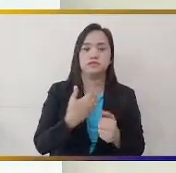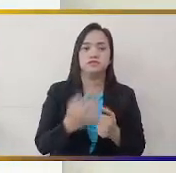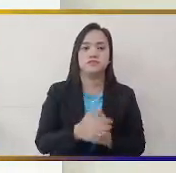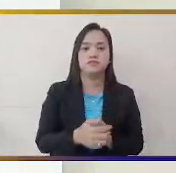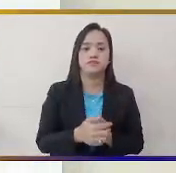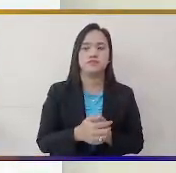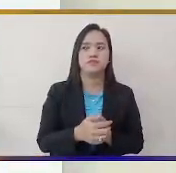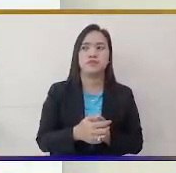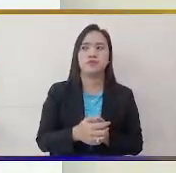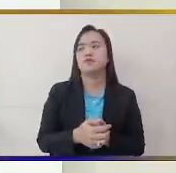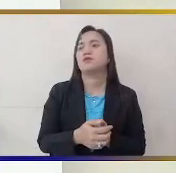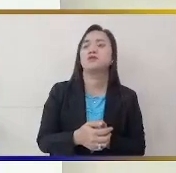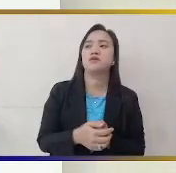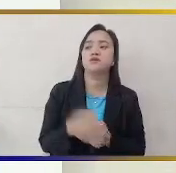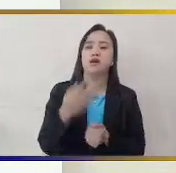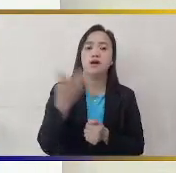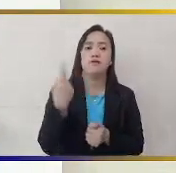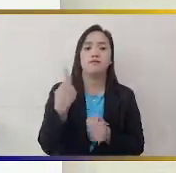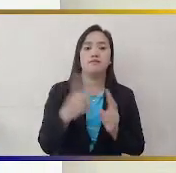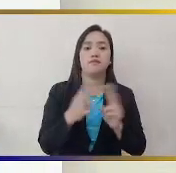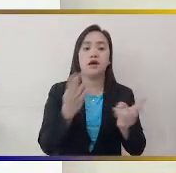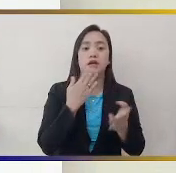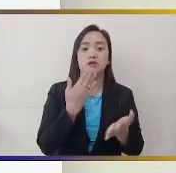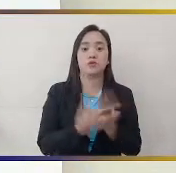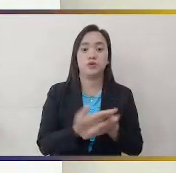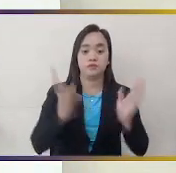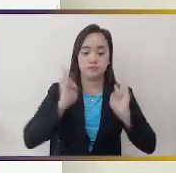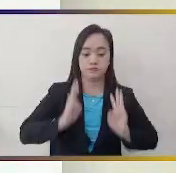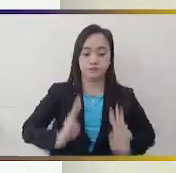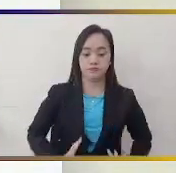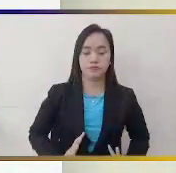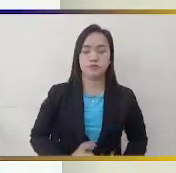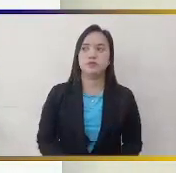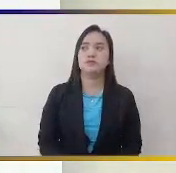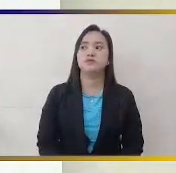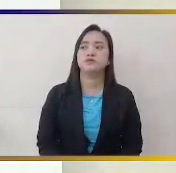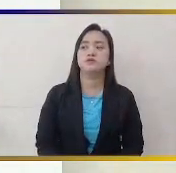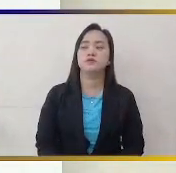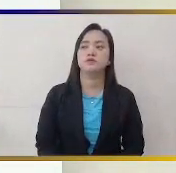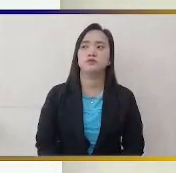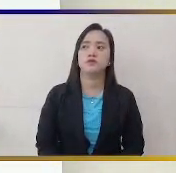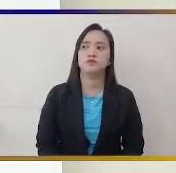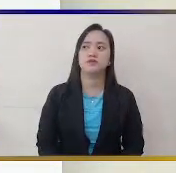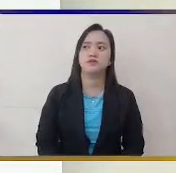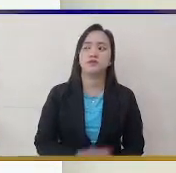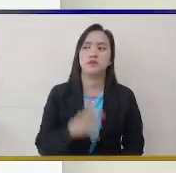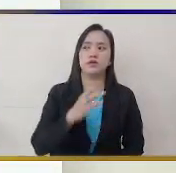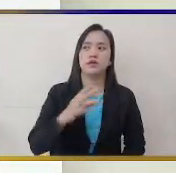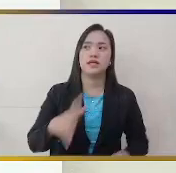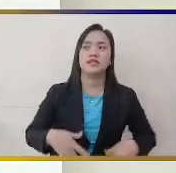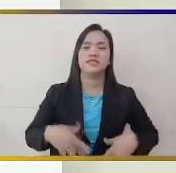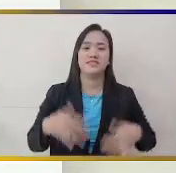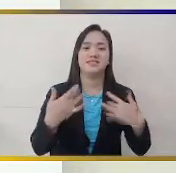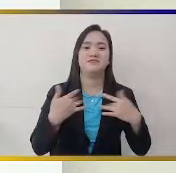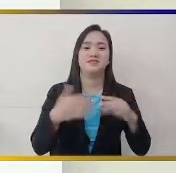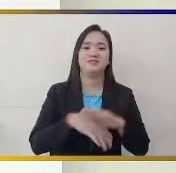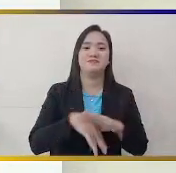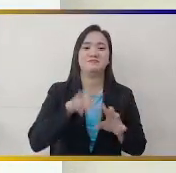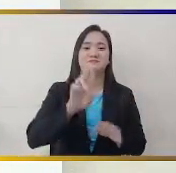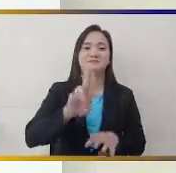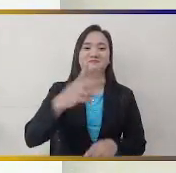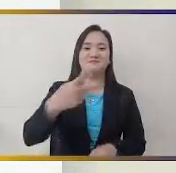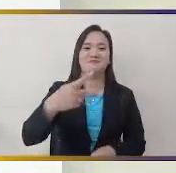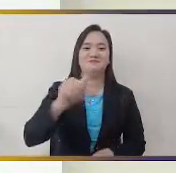ah kita niyo naman Kung ah Paano naman Nabubuhay lang ako sa ukay-ukay mga kapatid